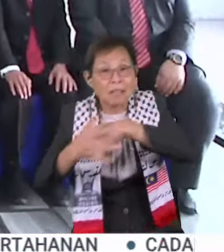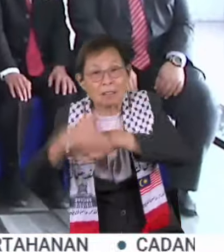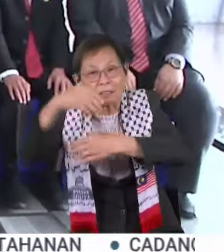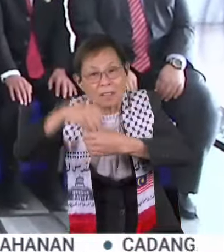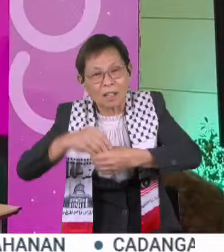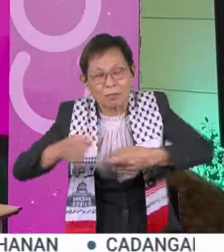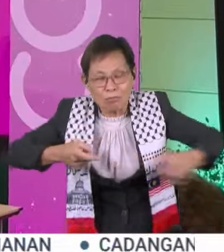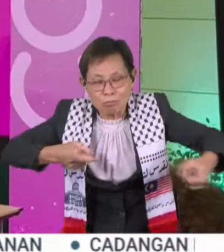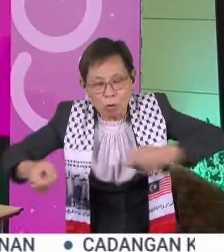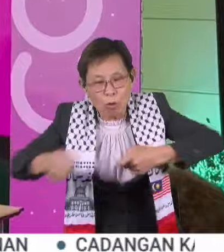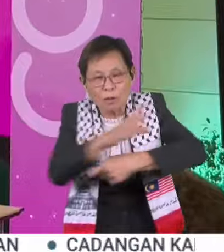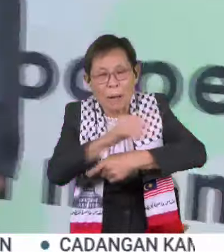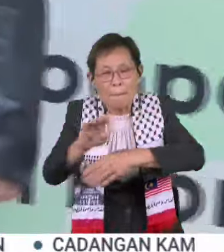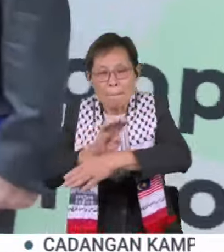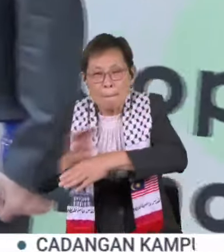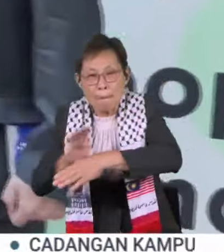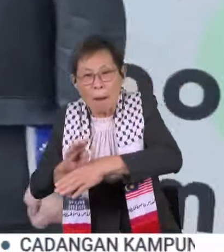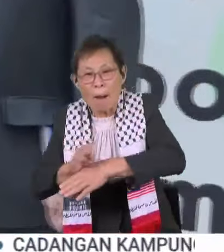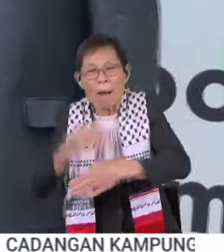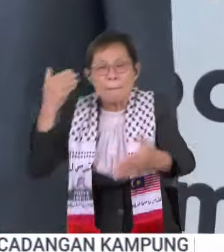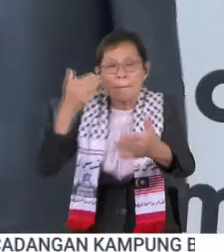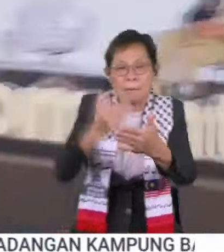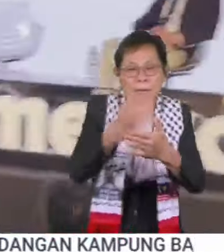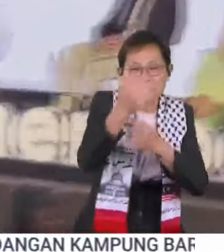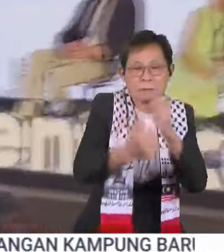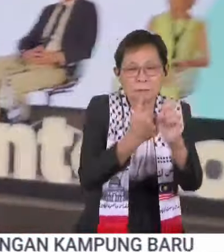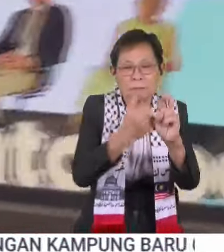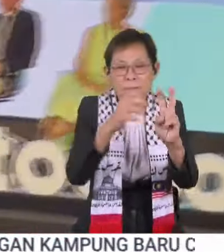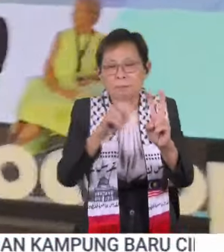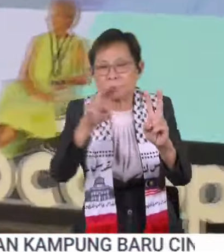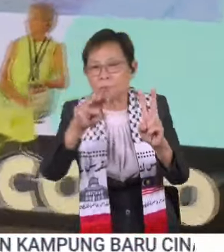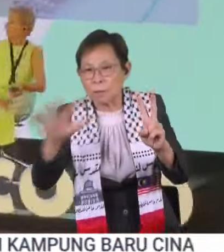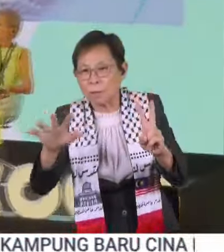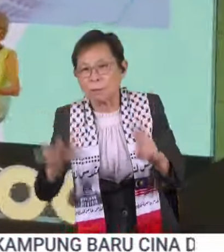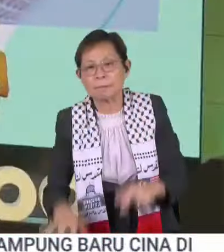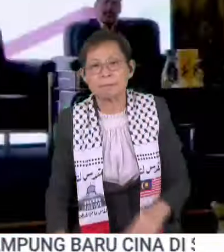penggunaan teknologi dalam pengurusan dan perniagaan menjelang 2025.